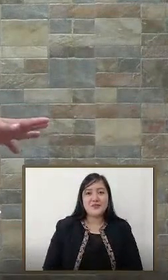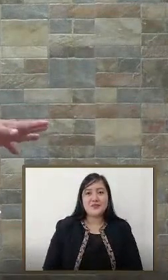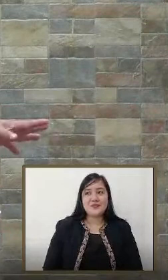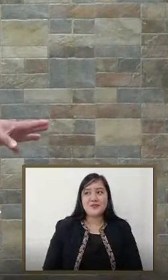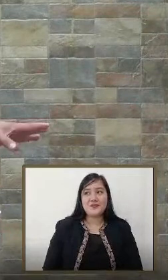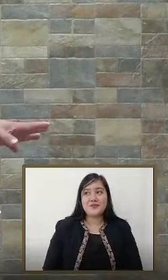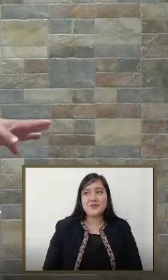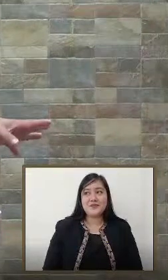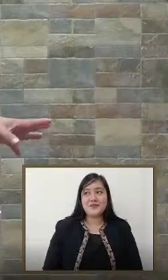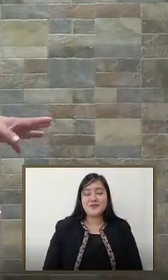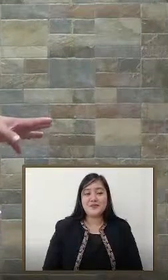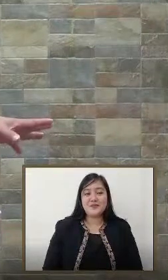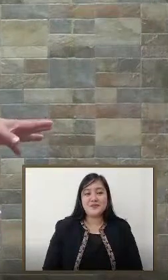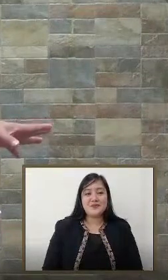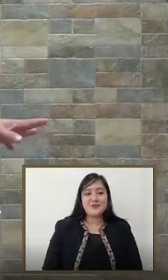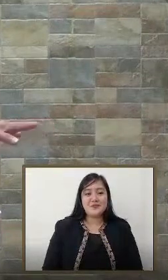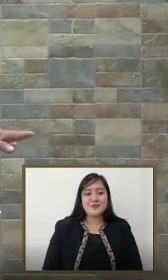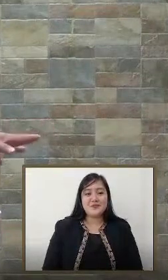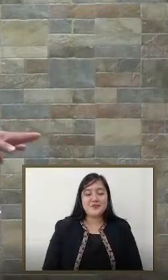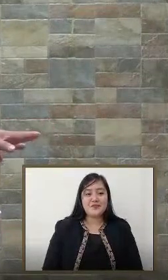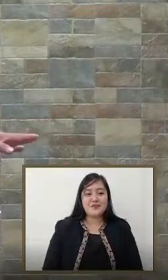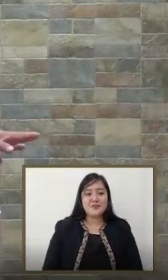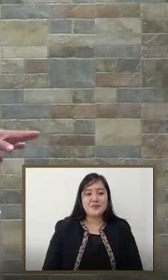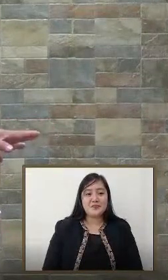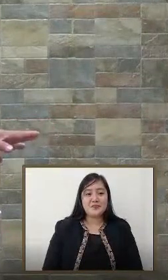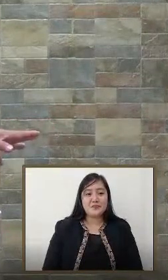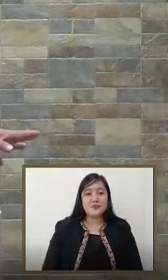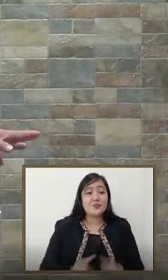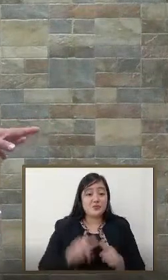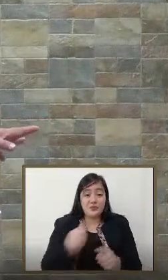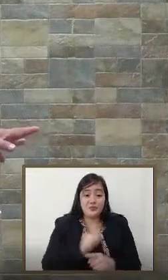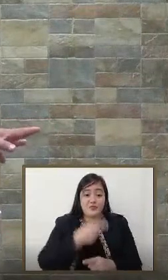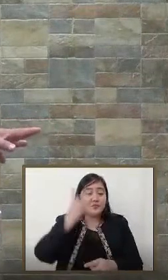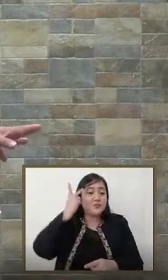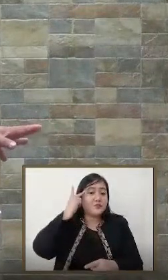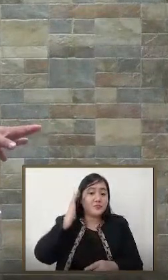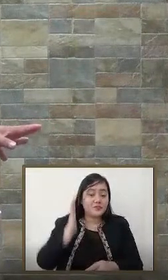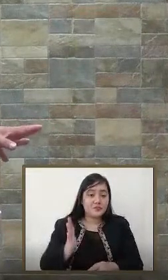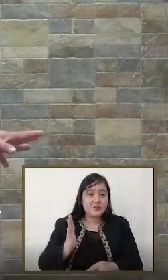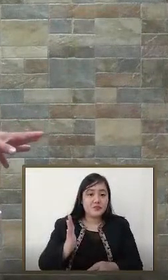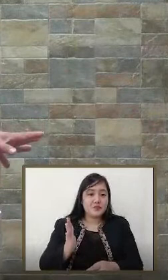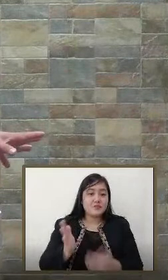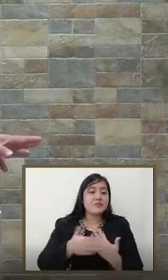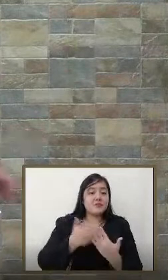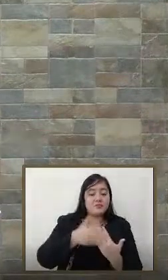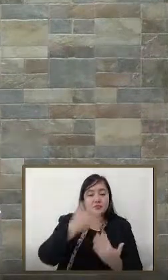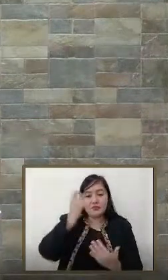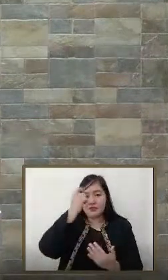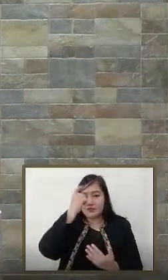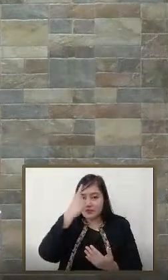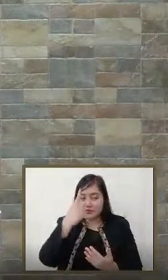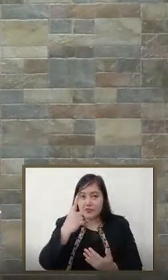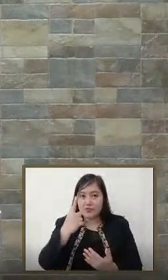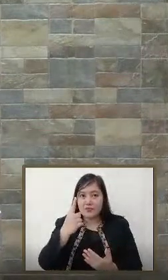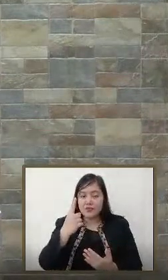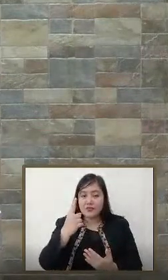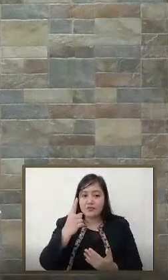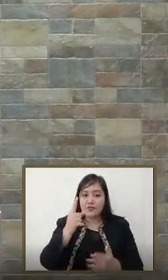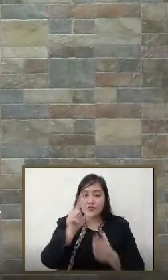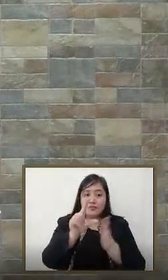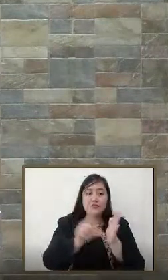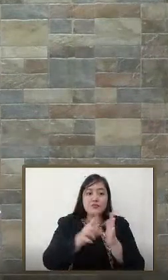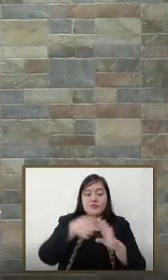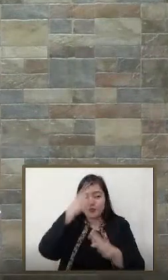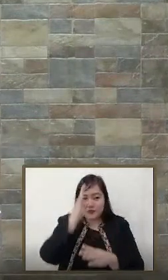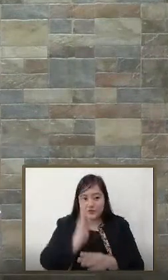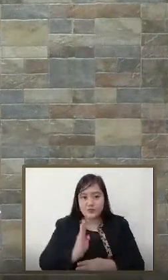Nissan Tera. Pero sa aming mga pastor, madali maintindihan yung Tera at Torah. Pero gagamit lang sila ng salitang